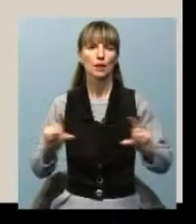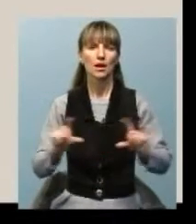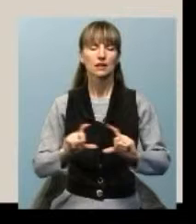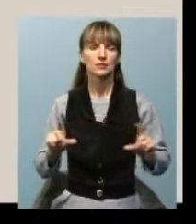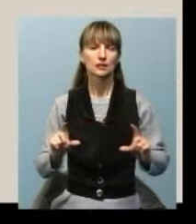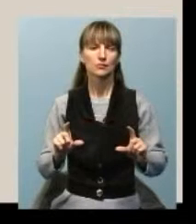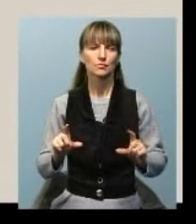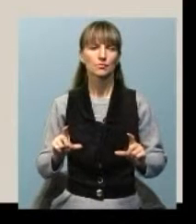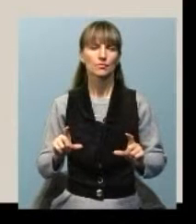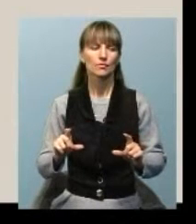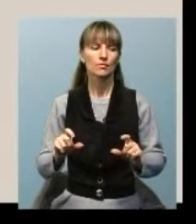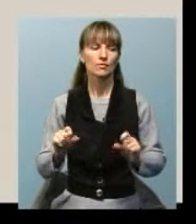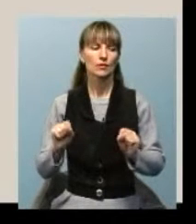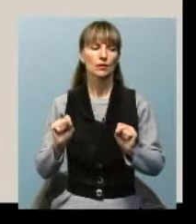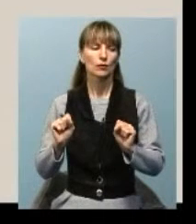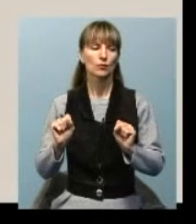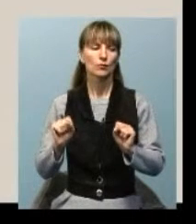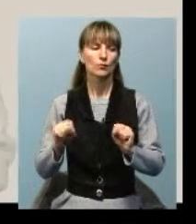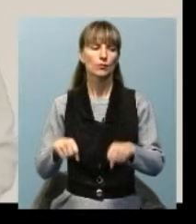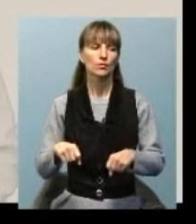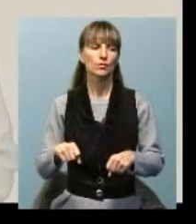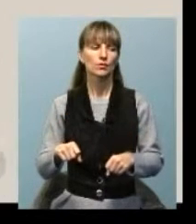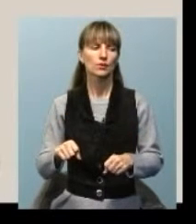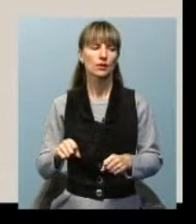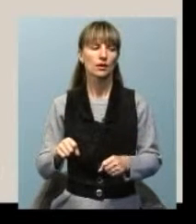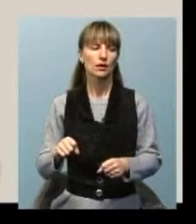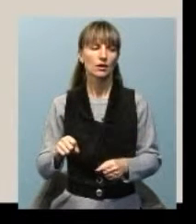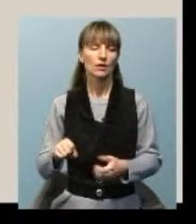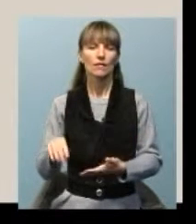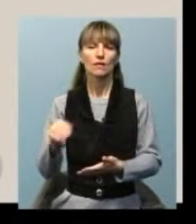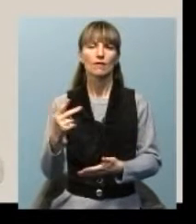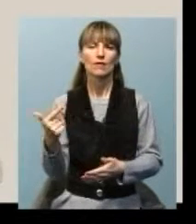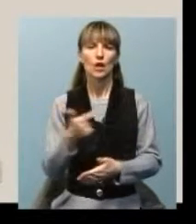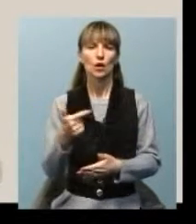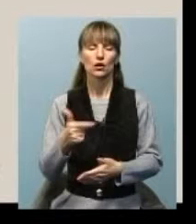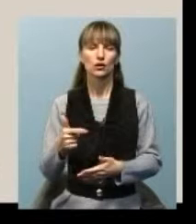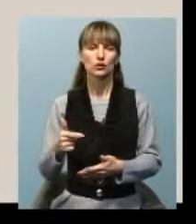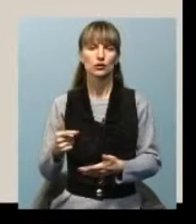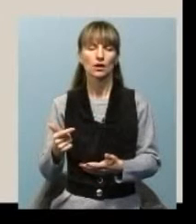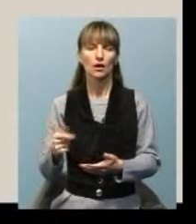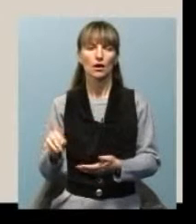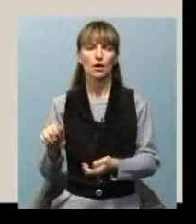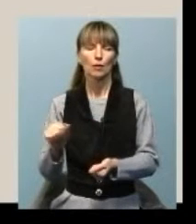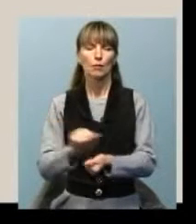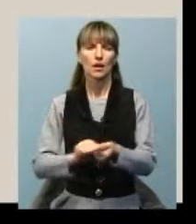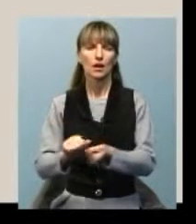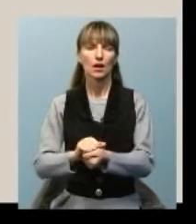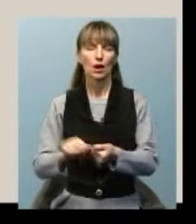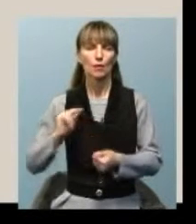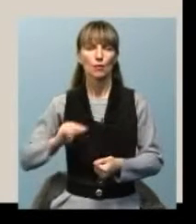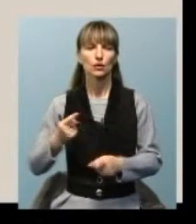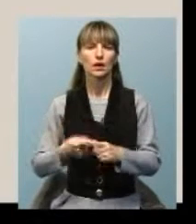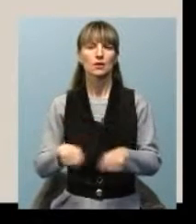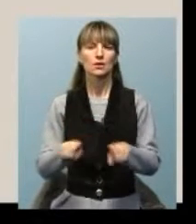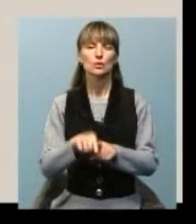магазином. Мусор, кстати, что перерабатывать. Вторичная переработка – это такой